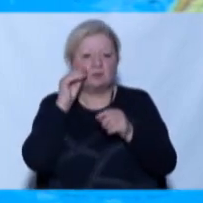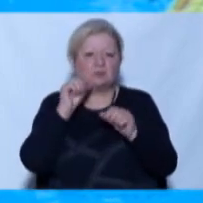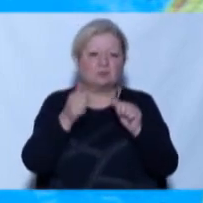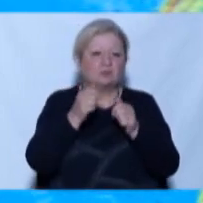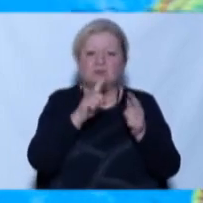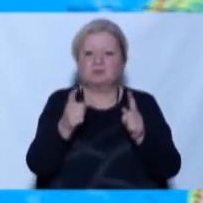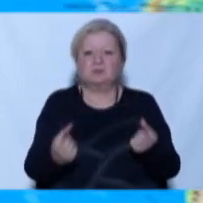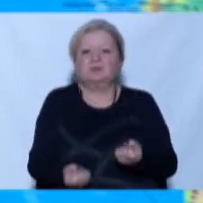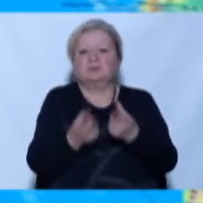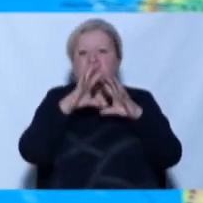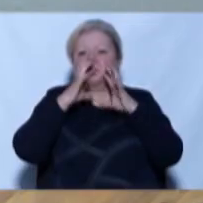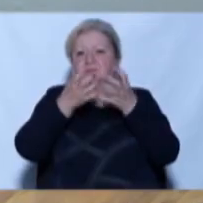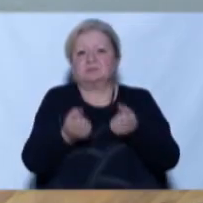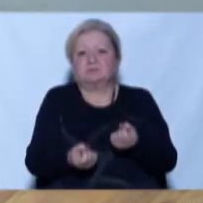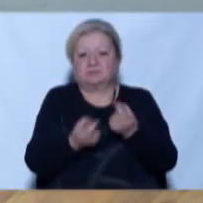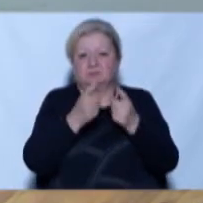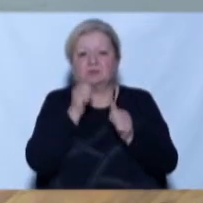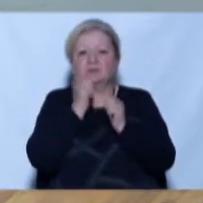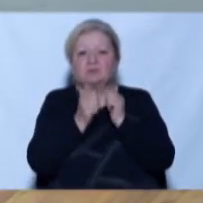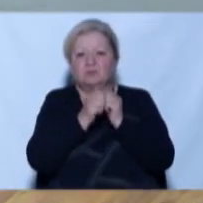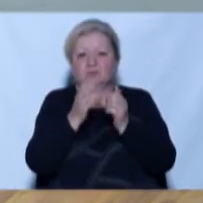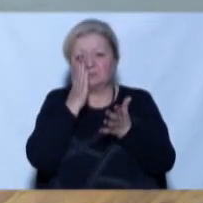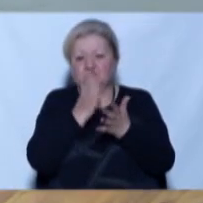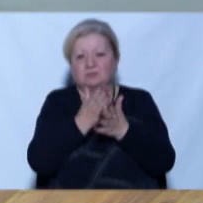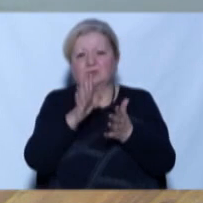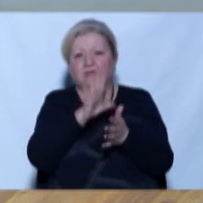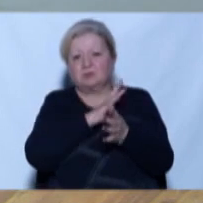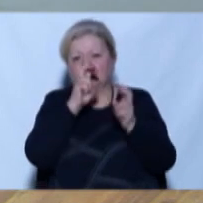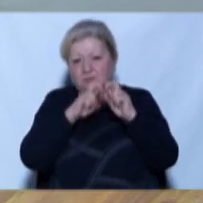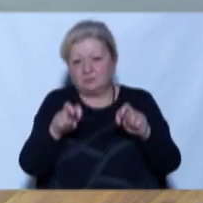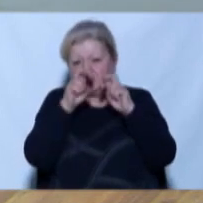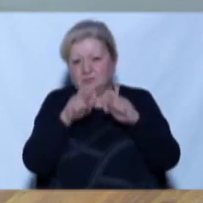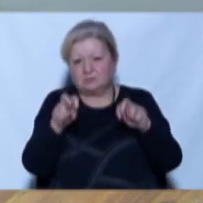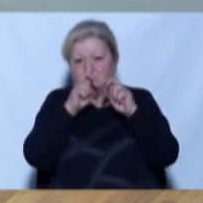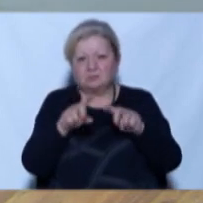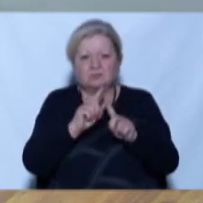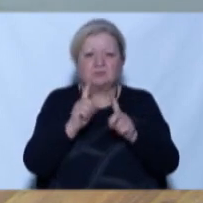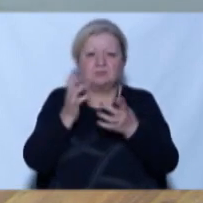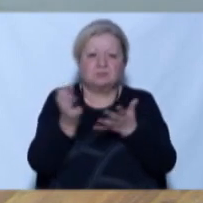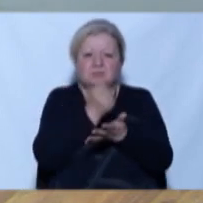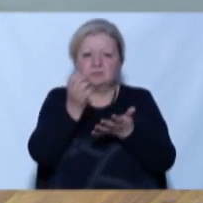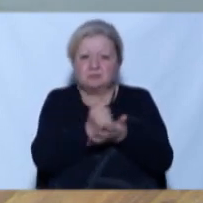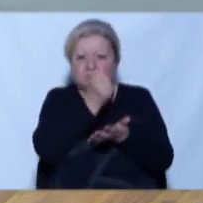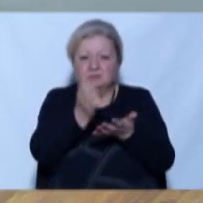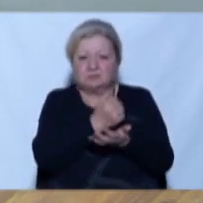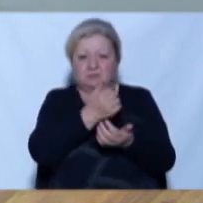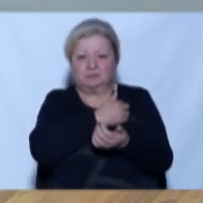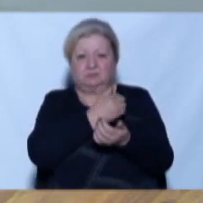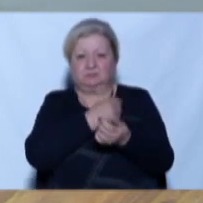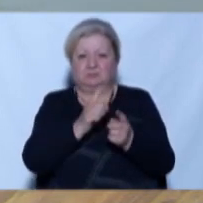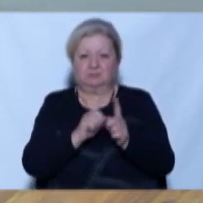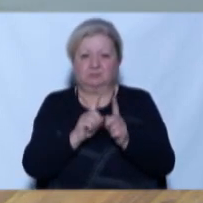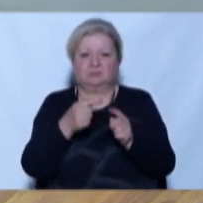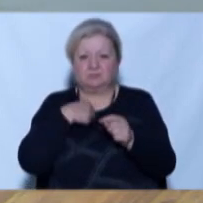შეიქმნა ეს სამყარო და ყოველთვის ძიებაში იყო, ყოველთვის რაღაცის მიღწევაში იყო. დიახ, ჩვენ ვიცით,